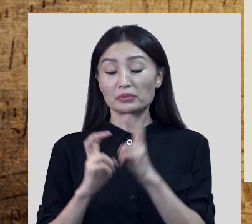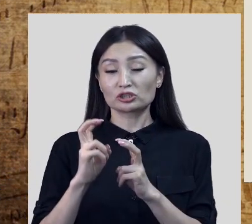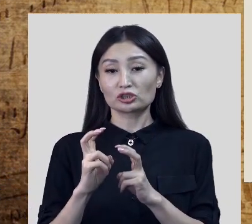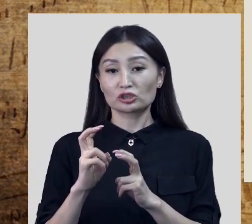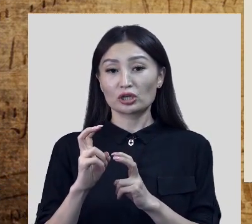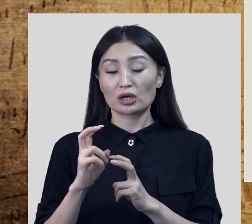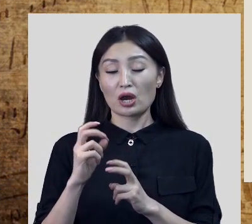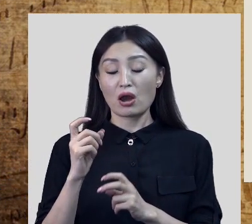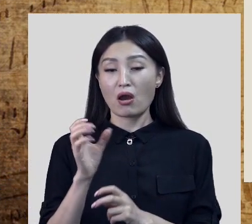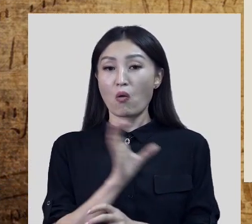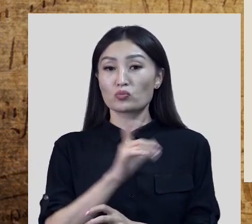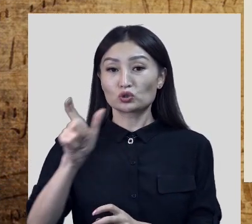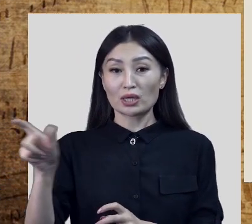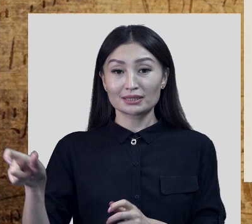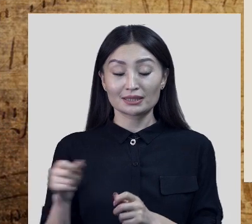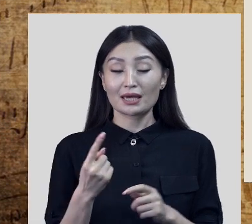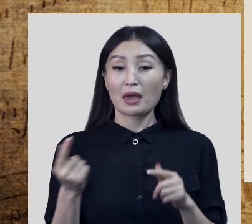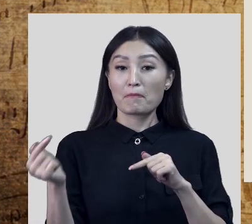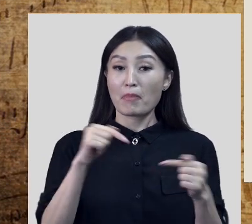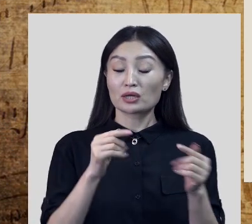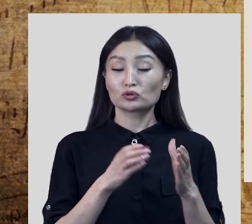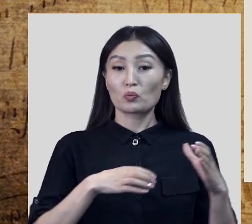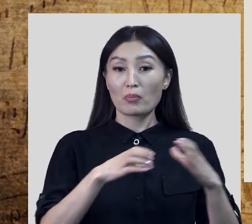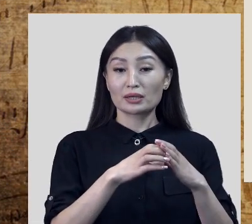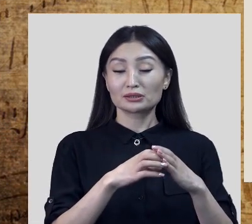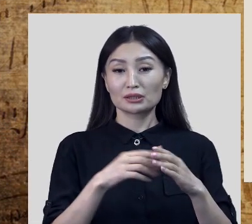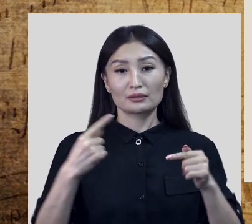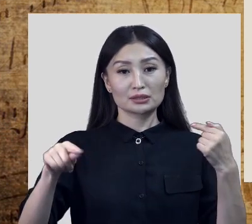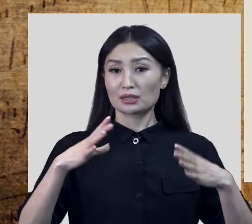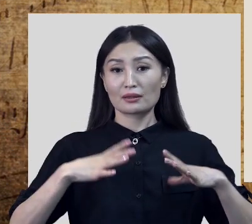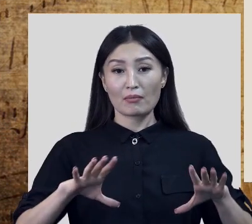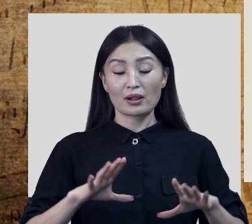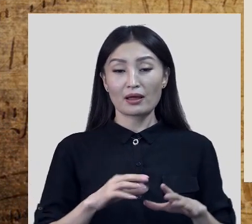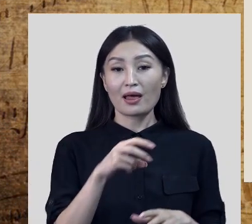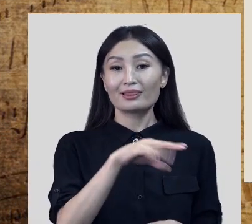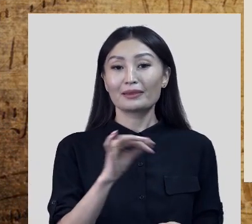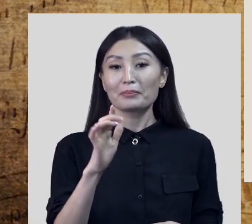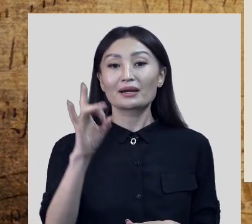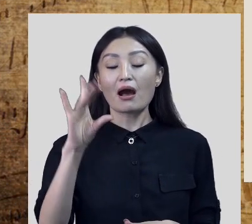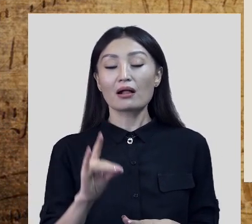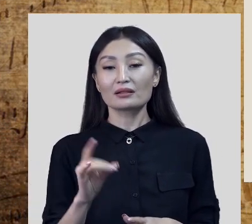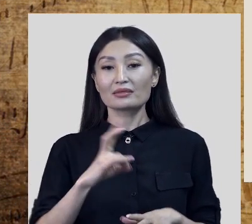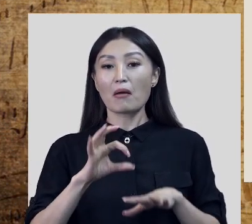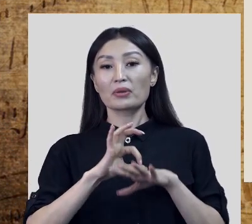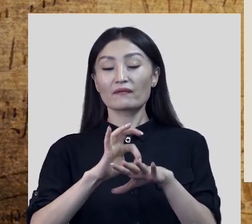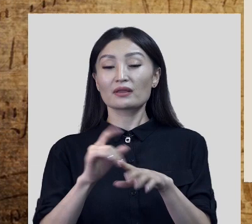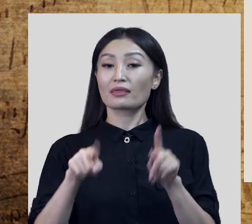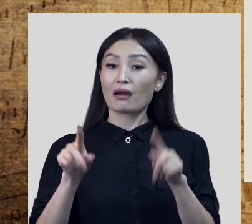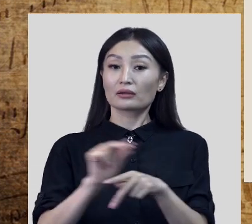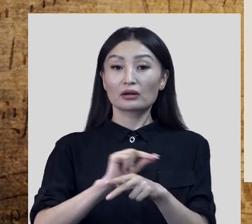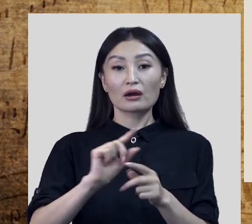буржуазии между этими партиями не было принципиальных расхождений либералы охотнее шли на проведение некоторых